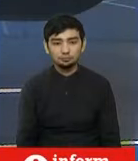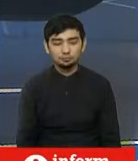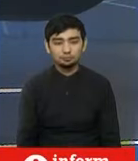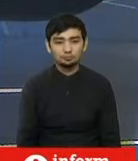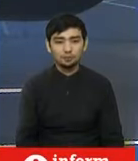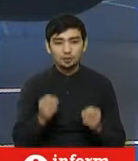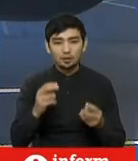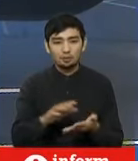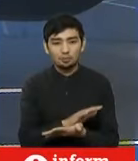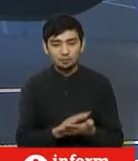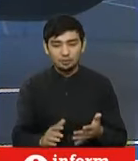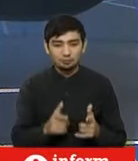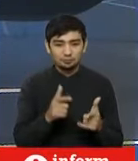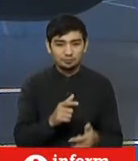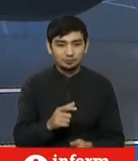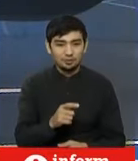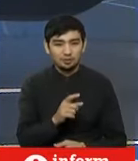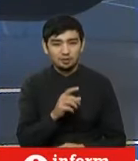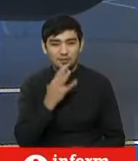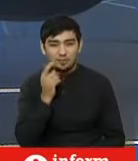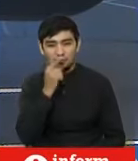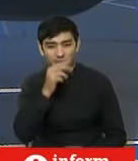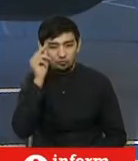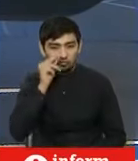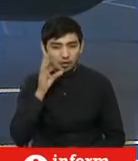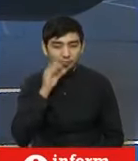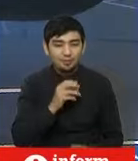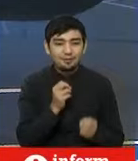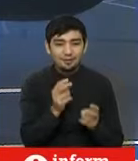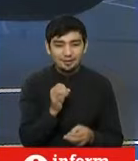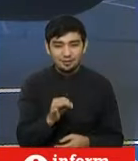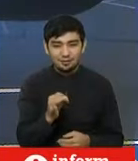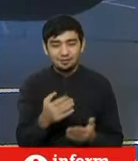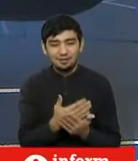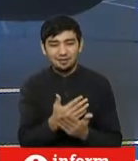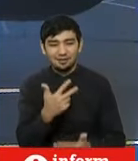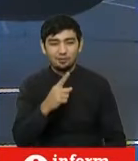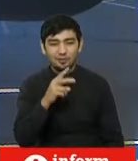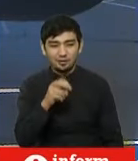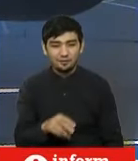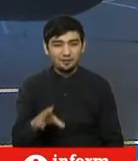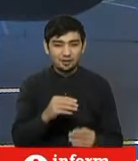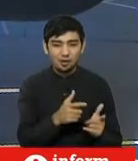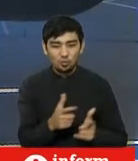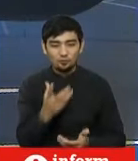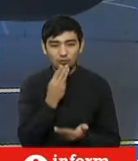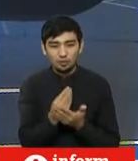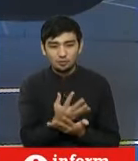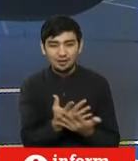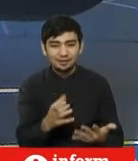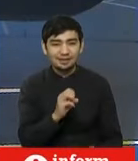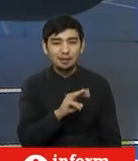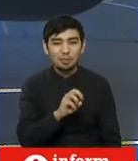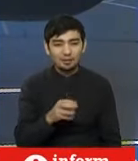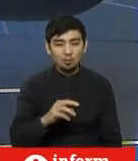как бесплатно поступить в магистратуру за рубеж журналисты портала информбюро kz рассказали о Семи самых щедрых стипендиальные